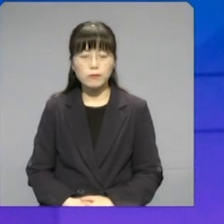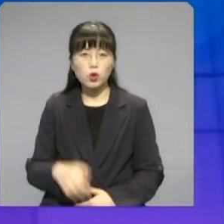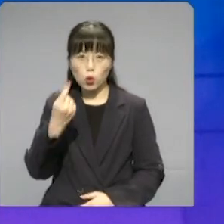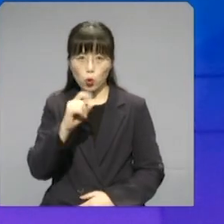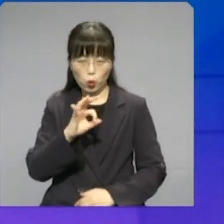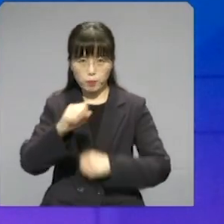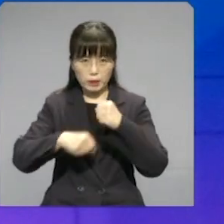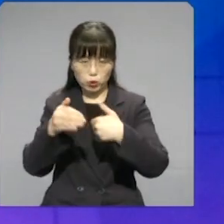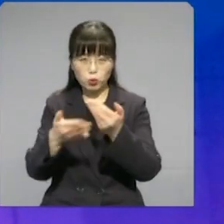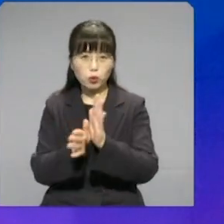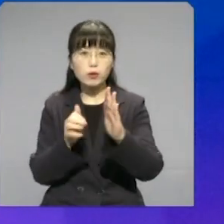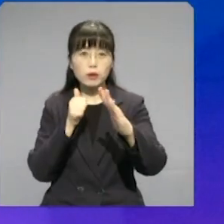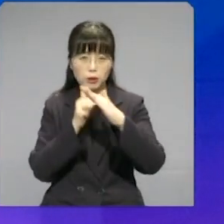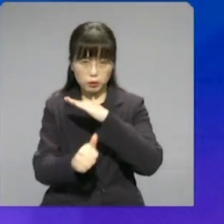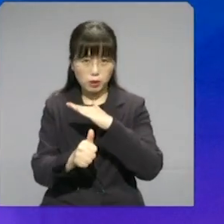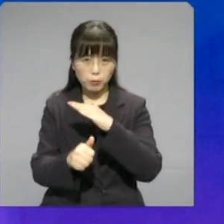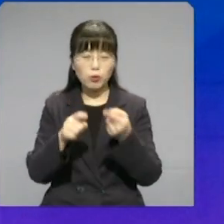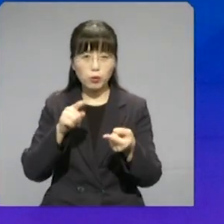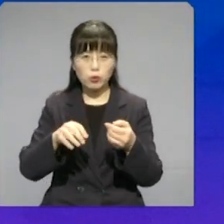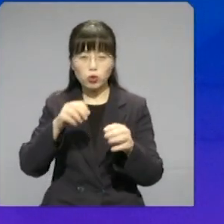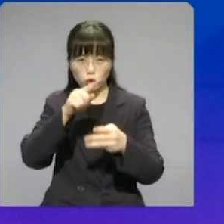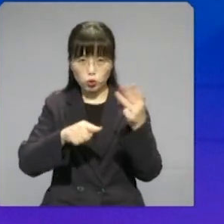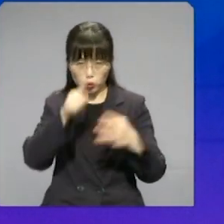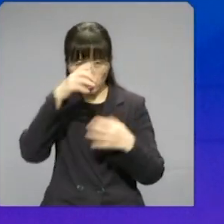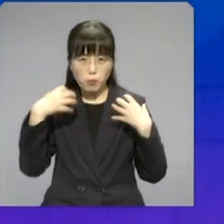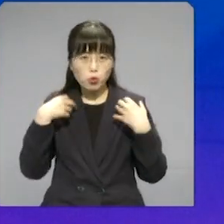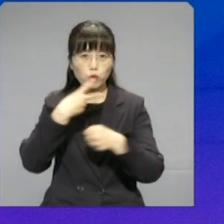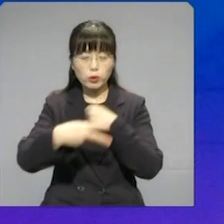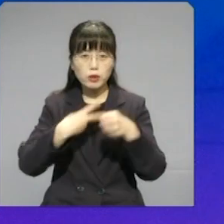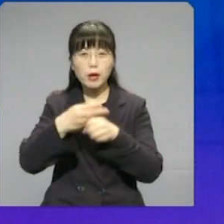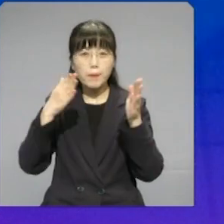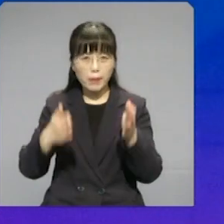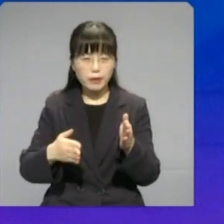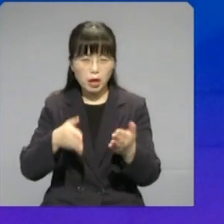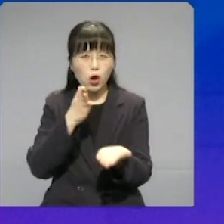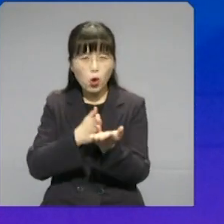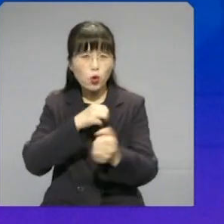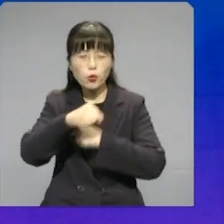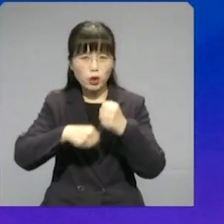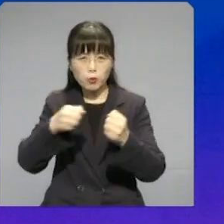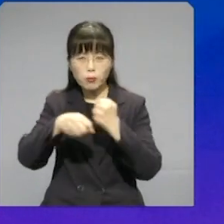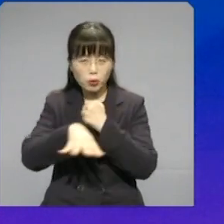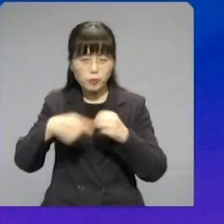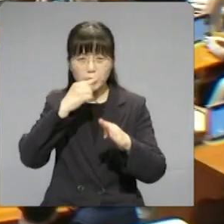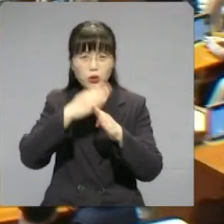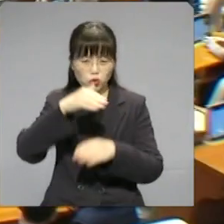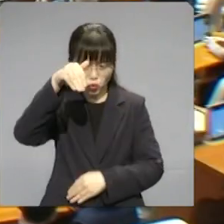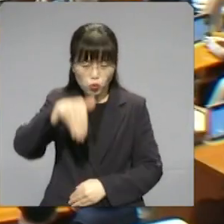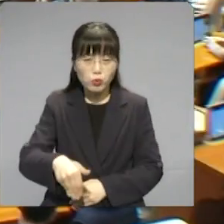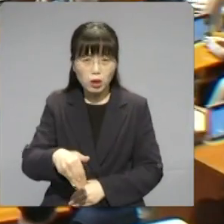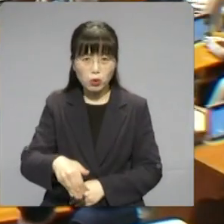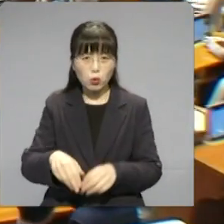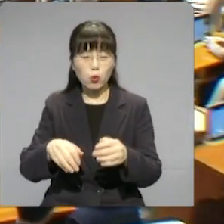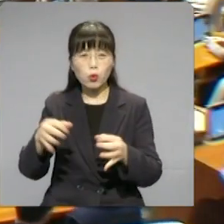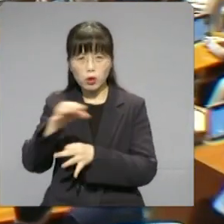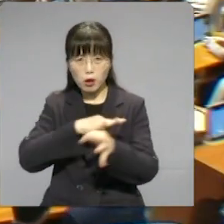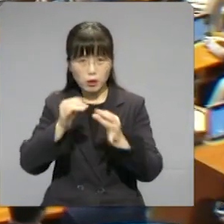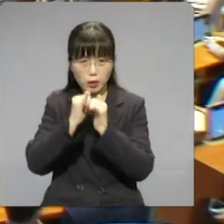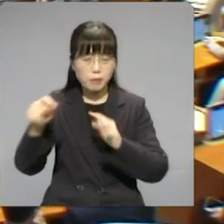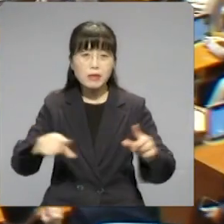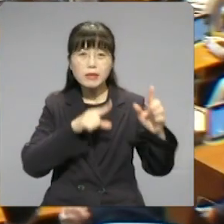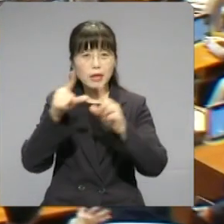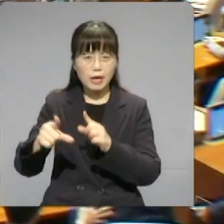홍익표 더불어민주당 원내 대표가 윤석열 정부 2년 만에 언론 자유를 비롯한 민주주의는 후퇴하고 경제와